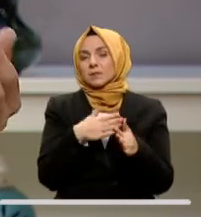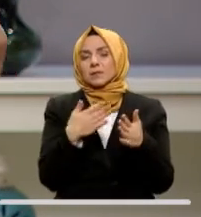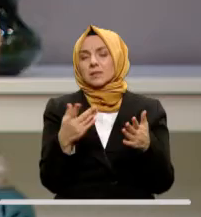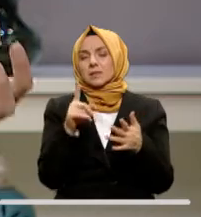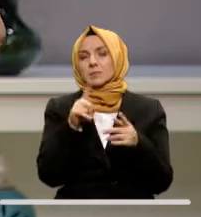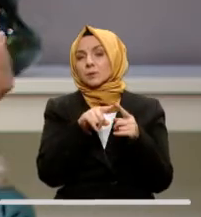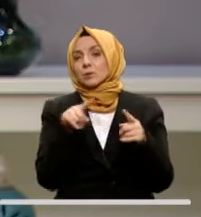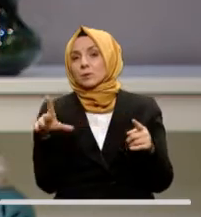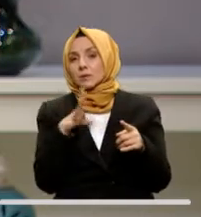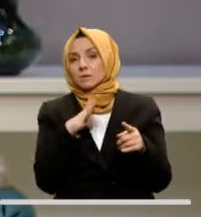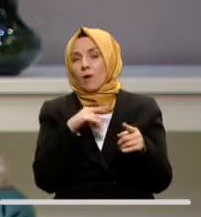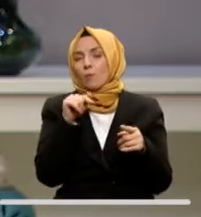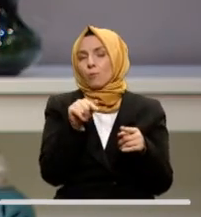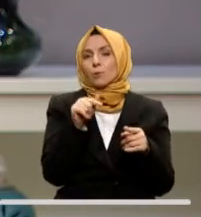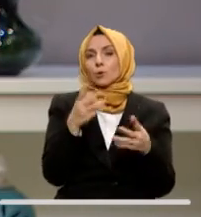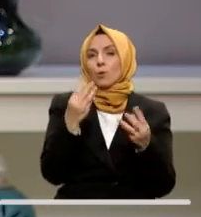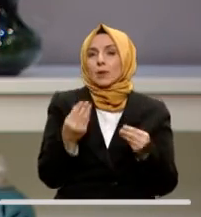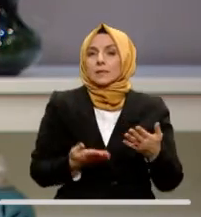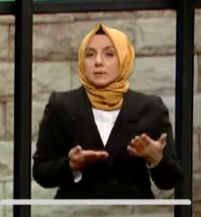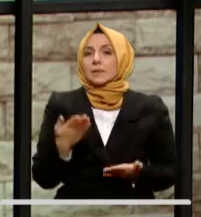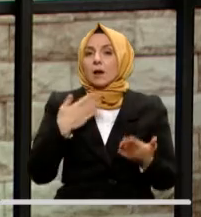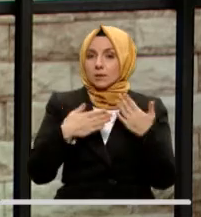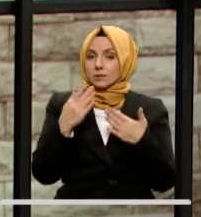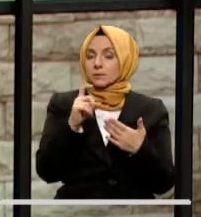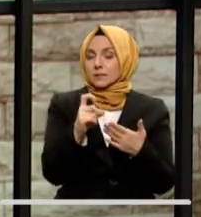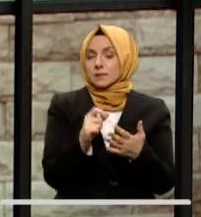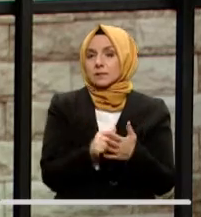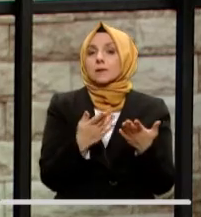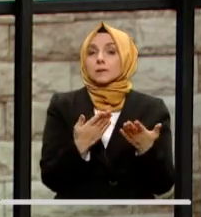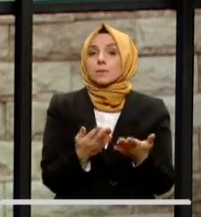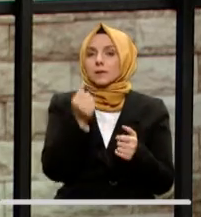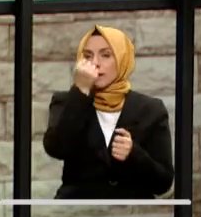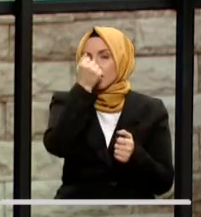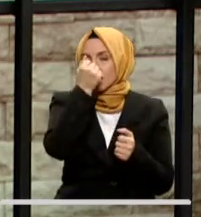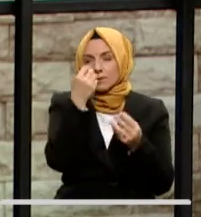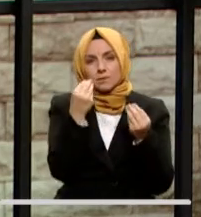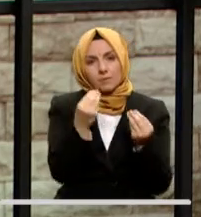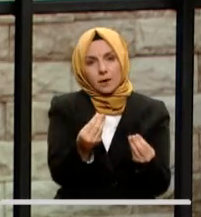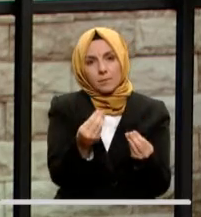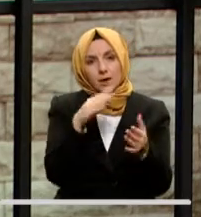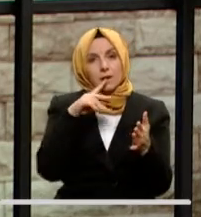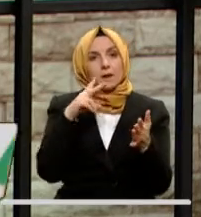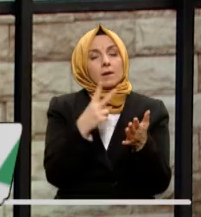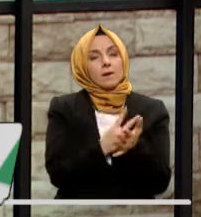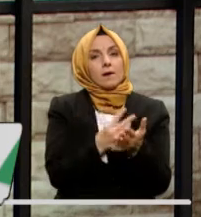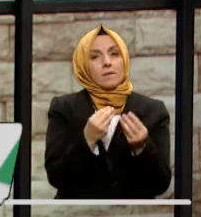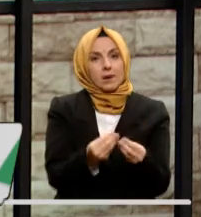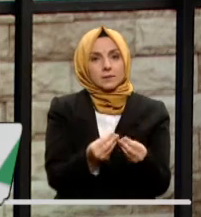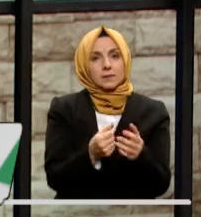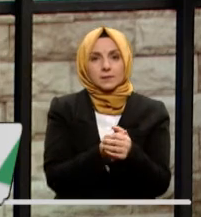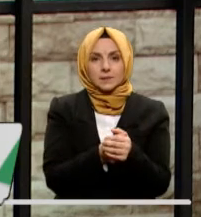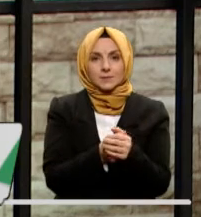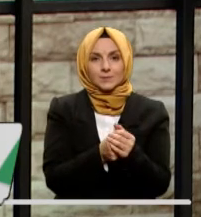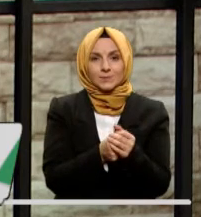ama O arkadaki hizmetide biraz anlatalım isterseniz öttü kan vermeye karar verdiğiniz Zaman ki buna deneyelim